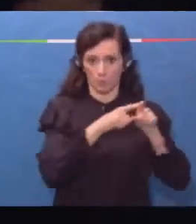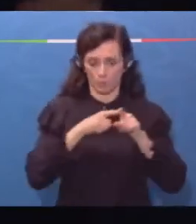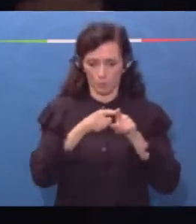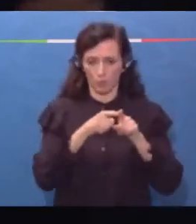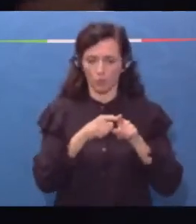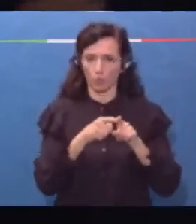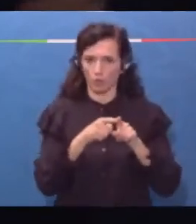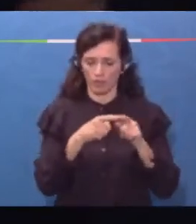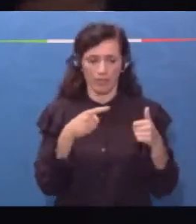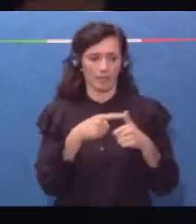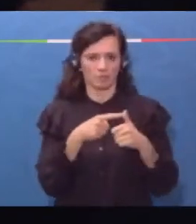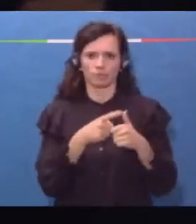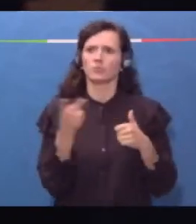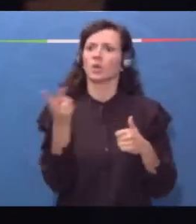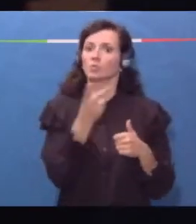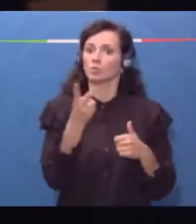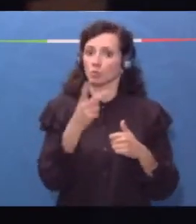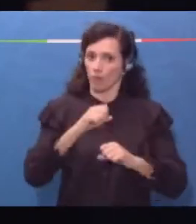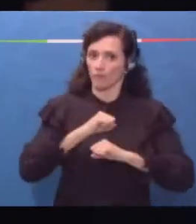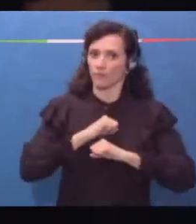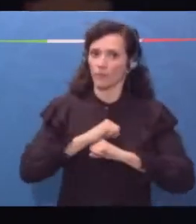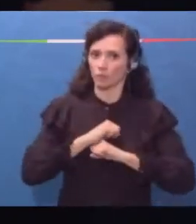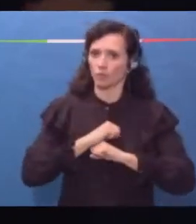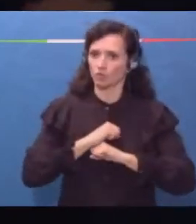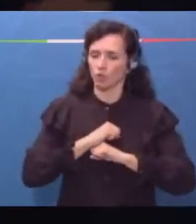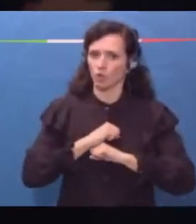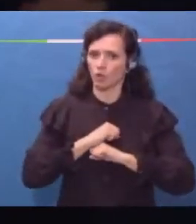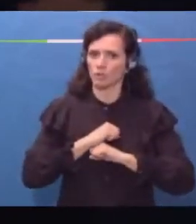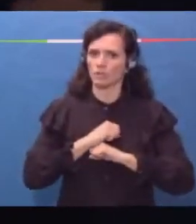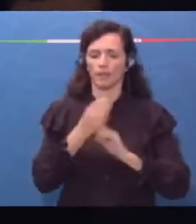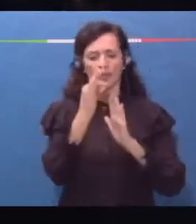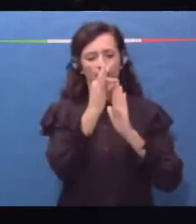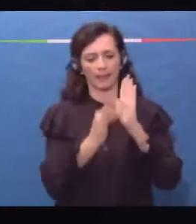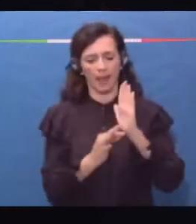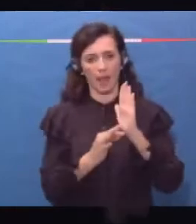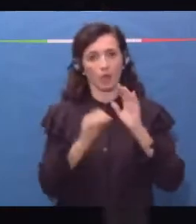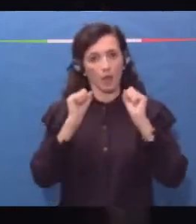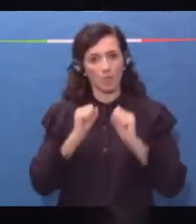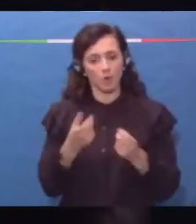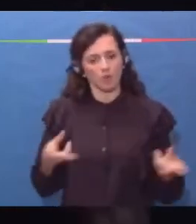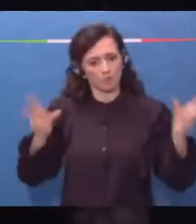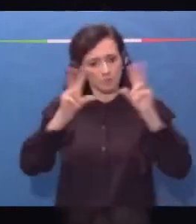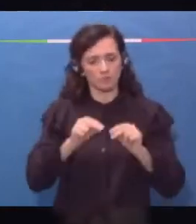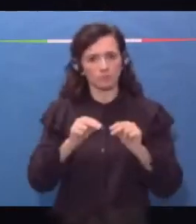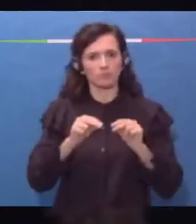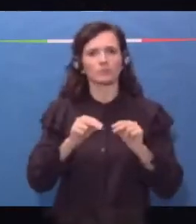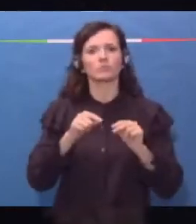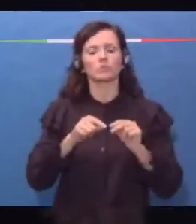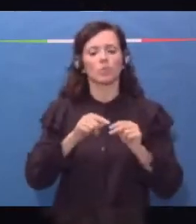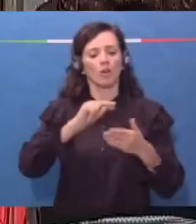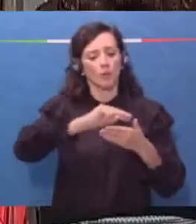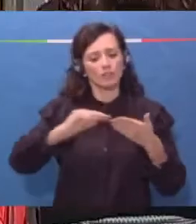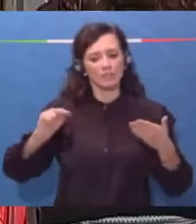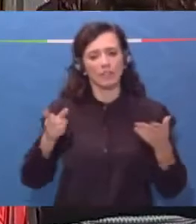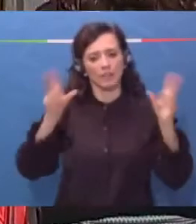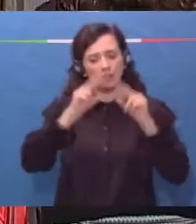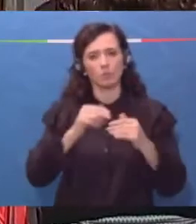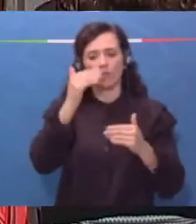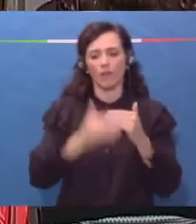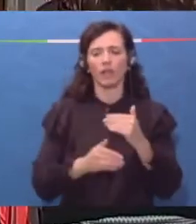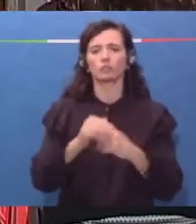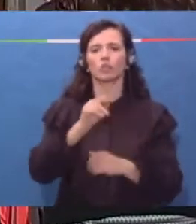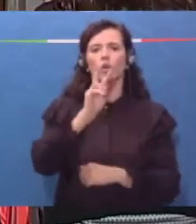di stabilità siete fiduciosi che le regole possano essere riscritte entro il 2022 e che la